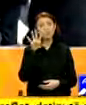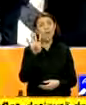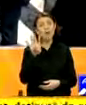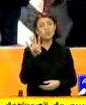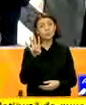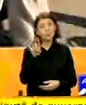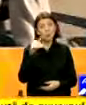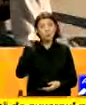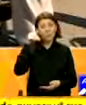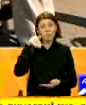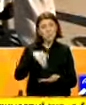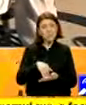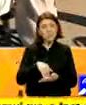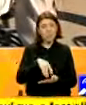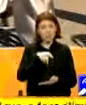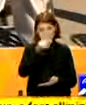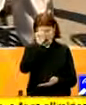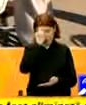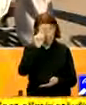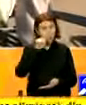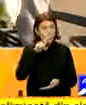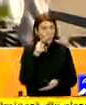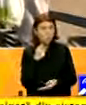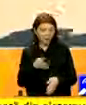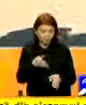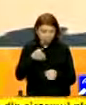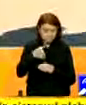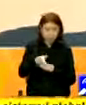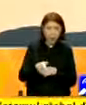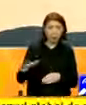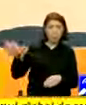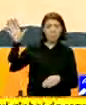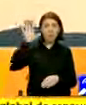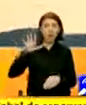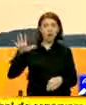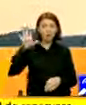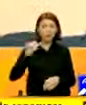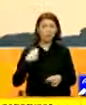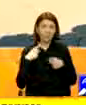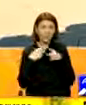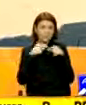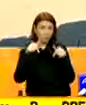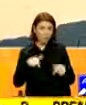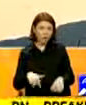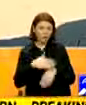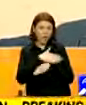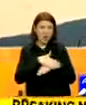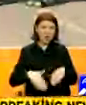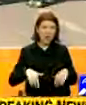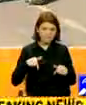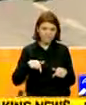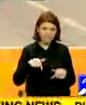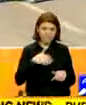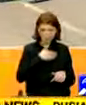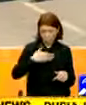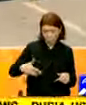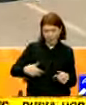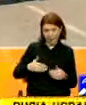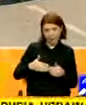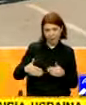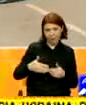24.000 de traversări a frontierii de către cetățenii ucraineni. De exemplu, aici la Vama Giurgiulești, Galați, fluxul